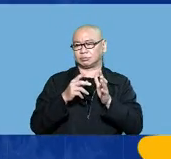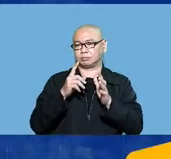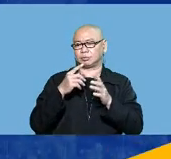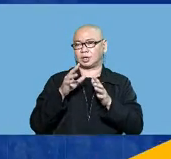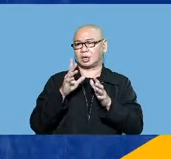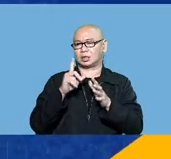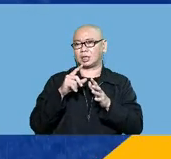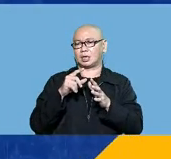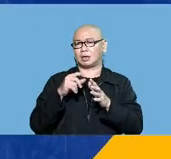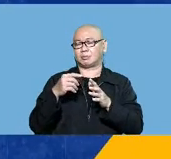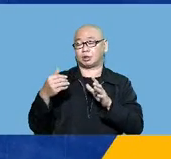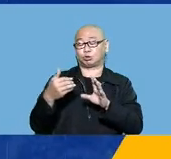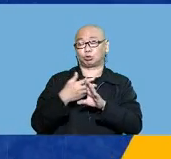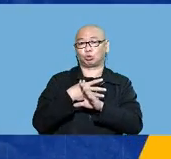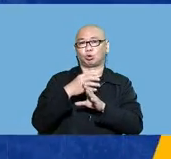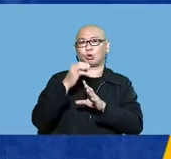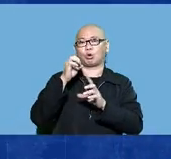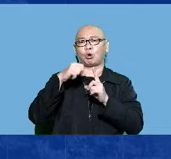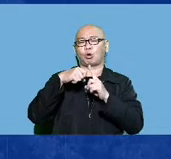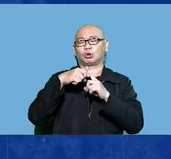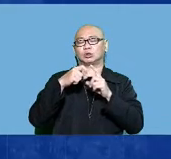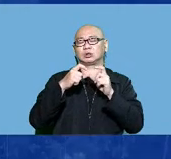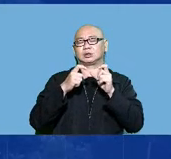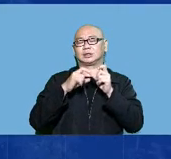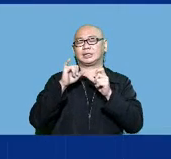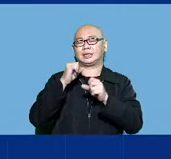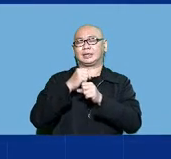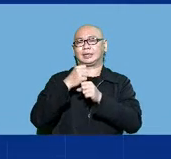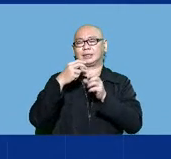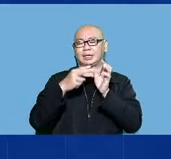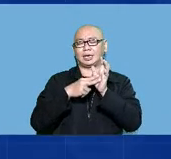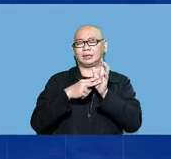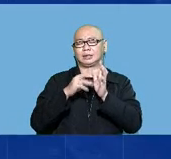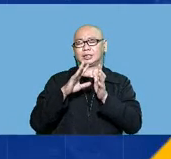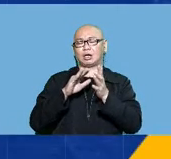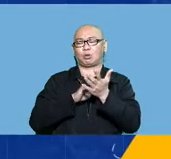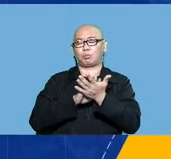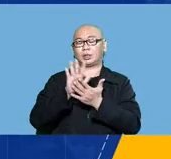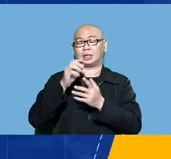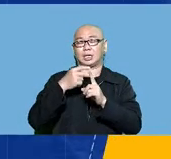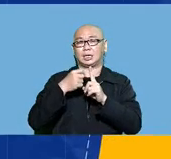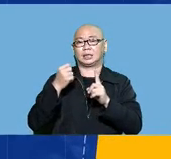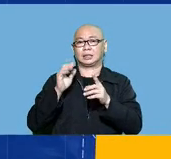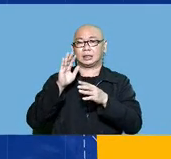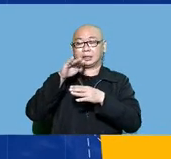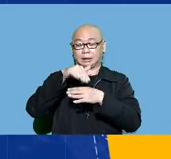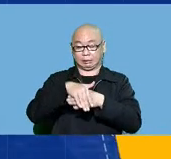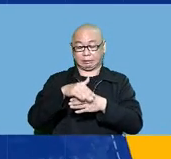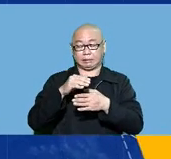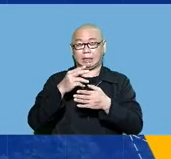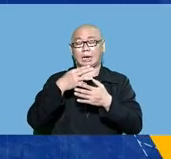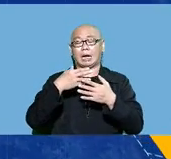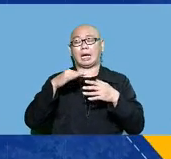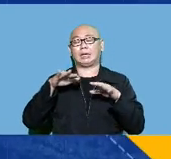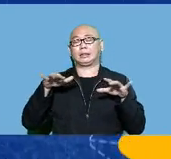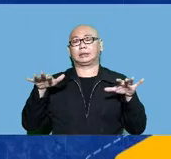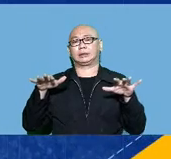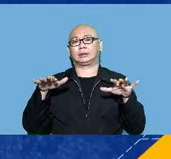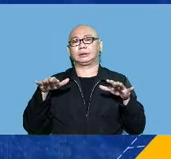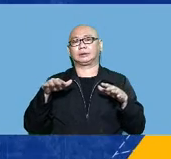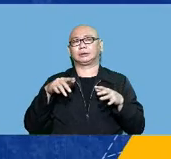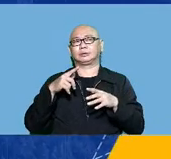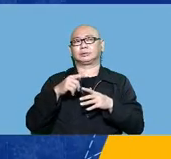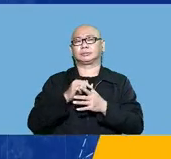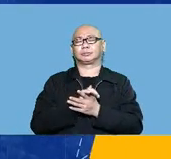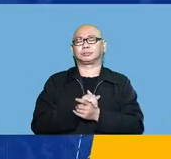dari lompatan air, tapi dari bawah juga dipasok oleh air vent dan atau sub